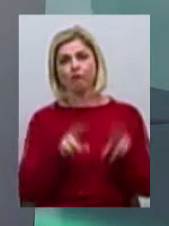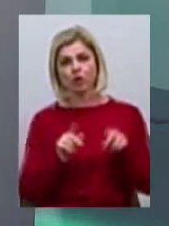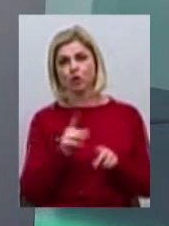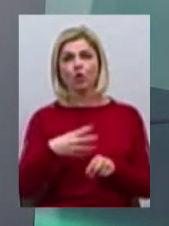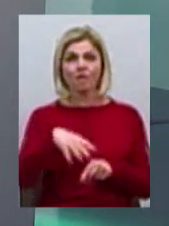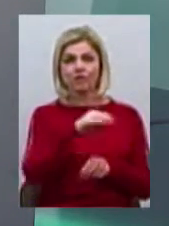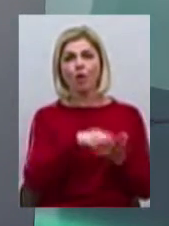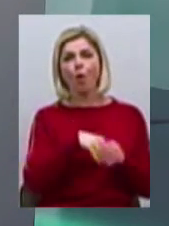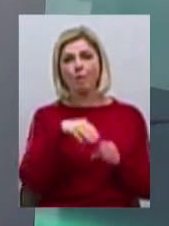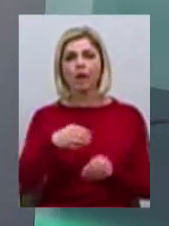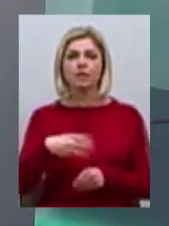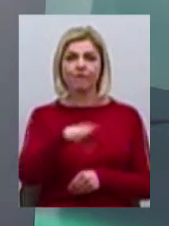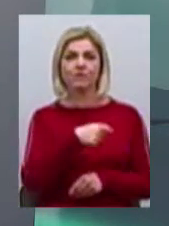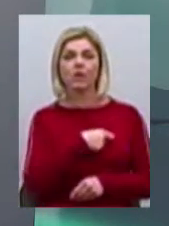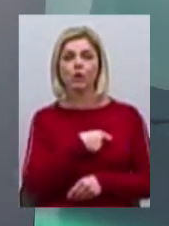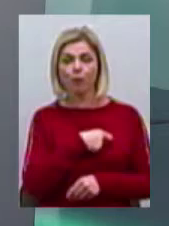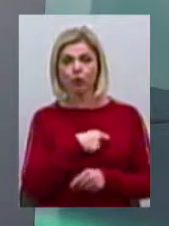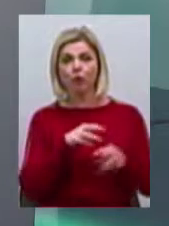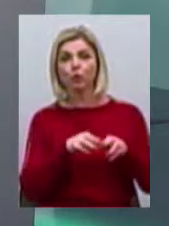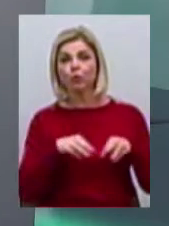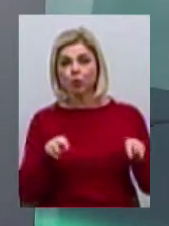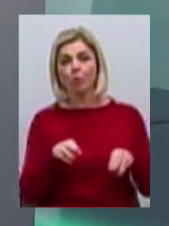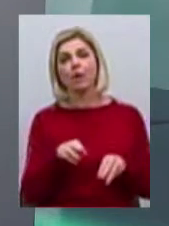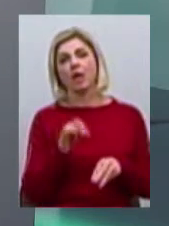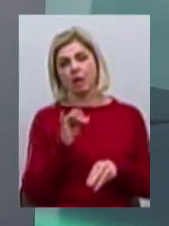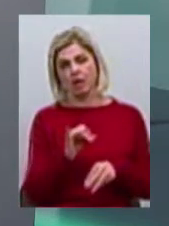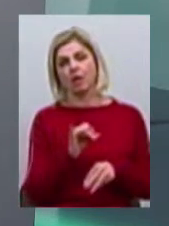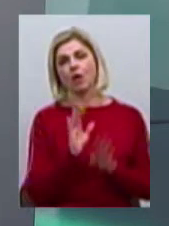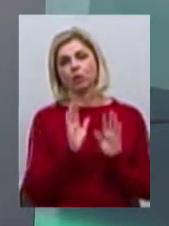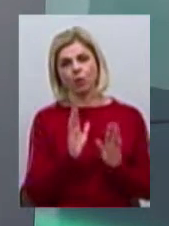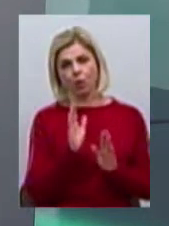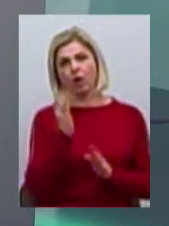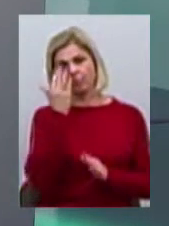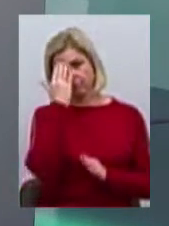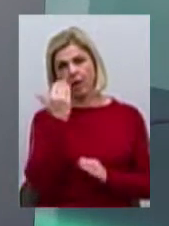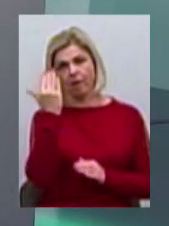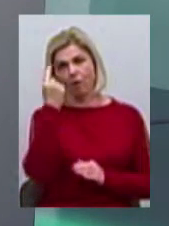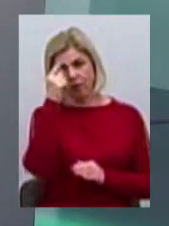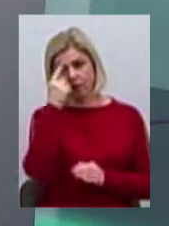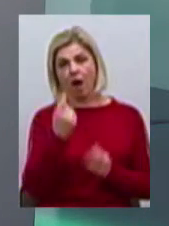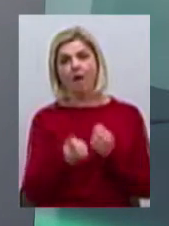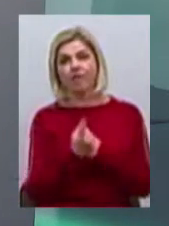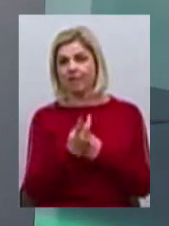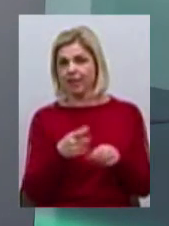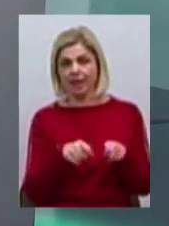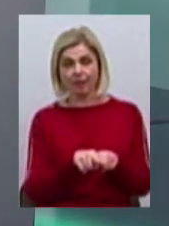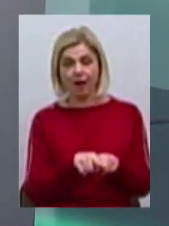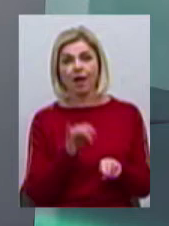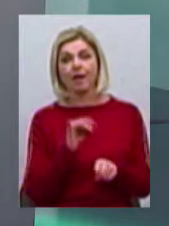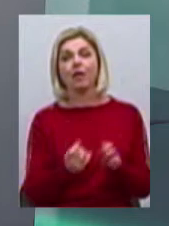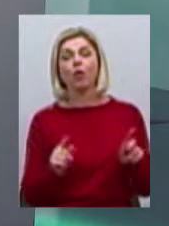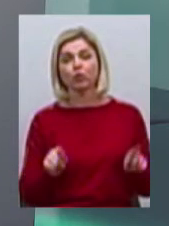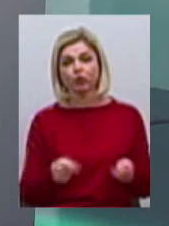обранці думи, всі депутати думи сповідують лише тільки монархічний ідеї, а виявилося не так. От. І